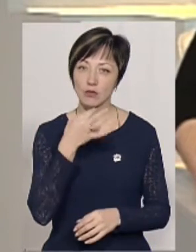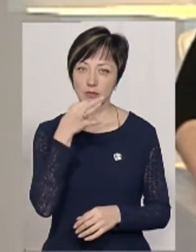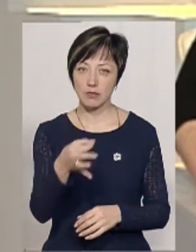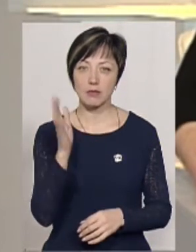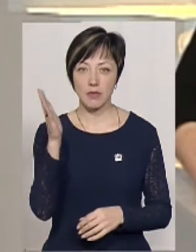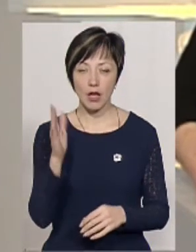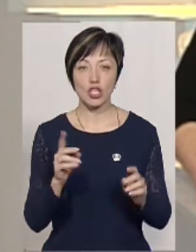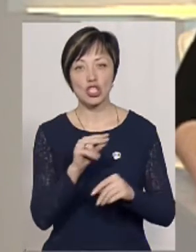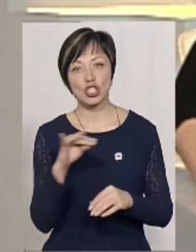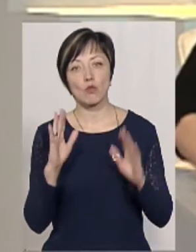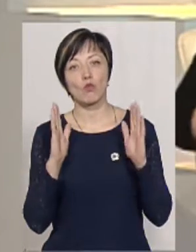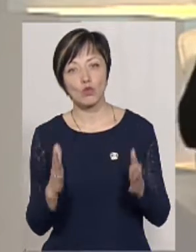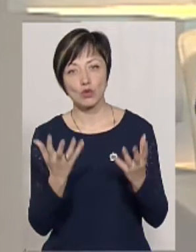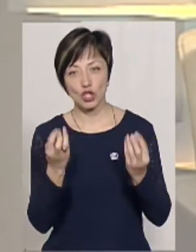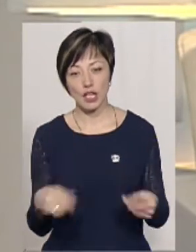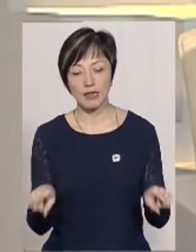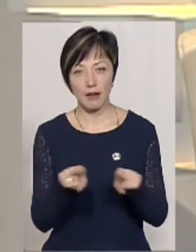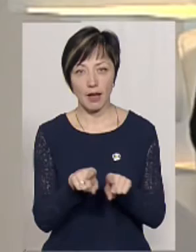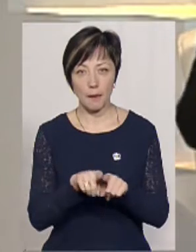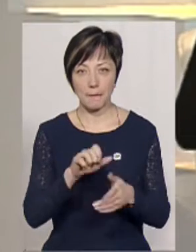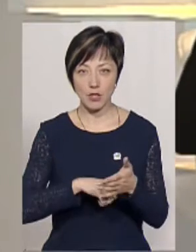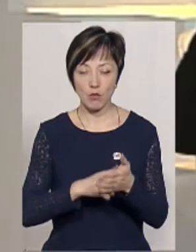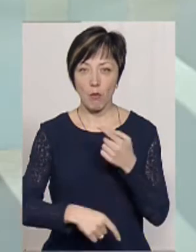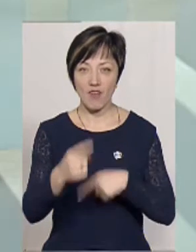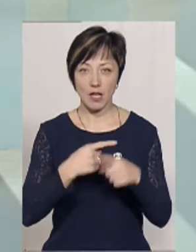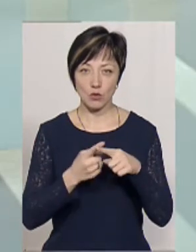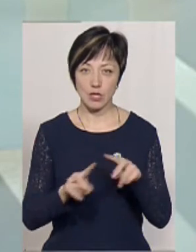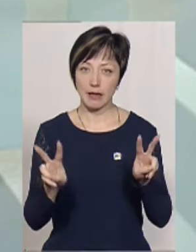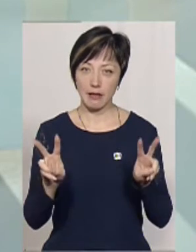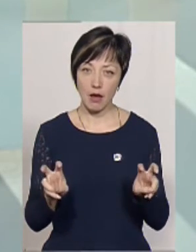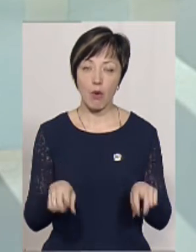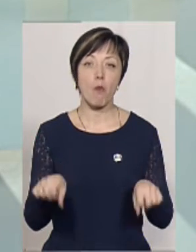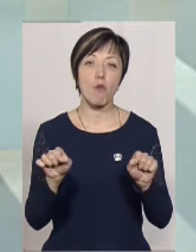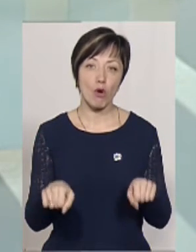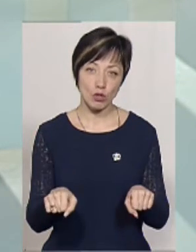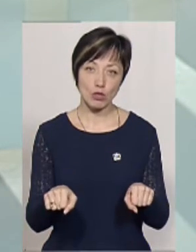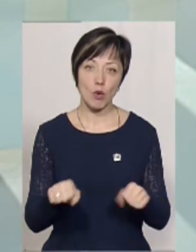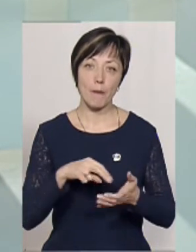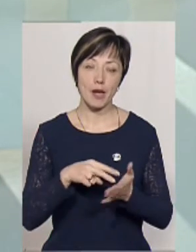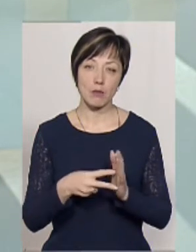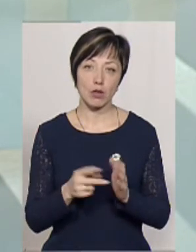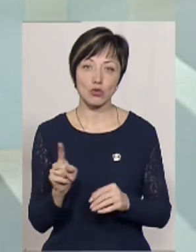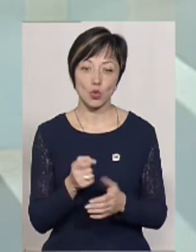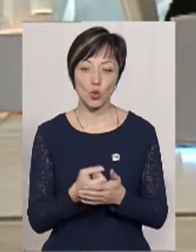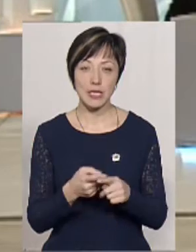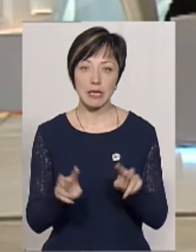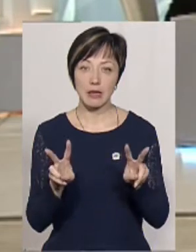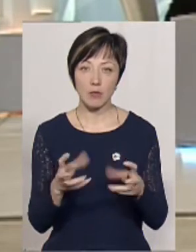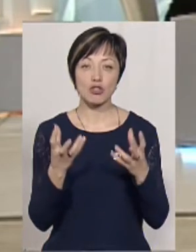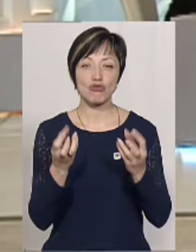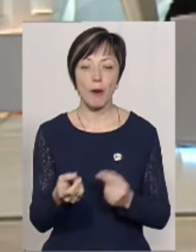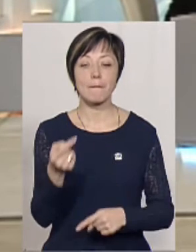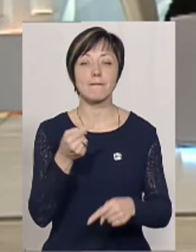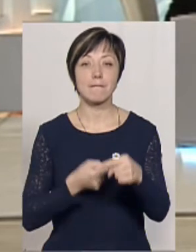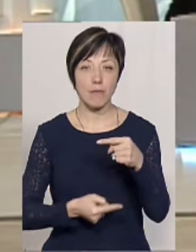прогнозувати, чи будуть ще такі ж приводи, щоб повертатись до цієї теми. Можемо передбачити, що до цієї теми ми